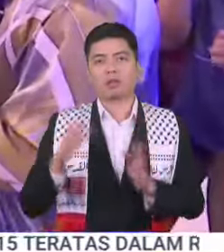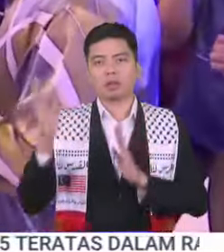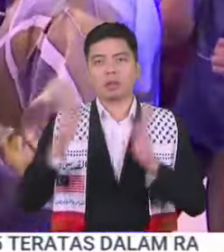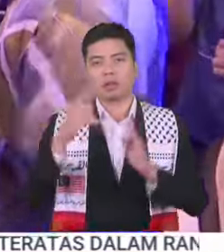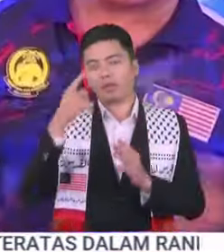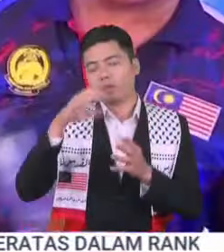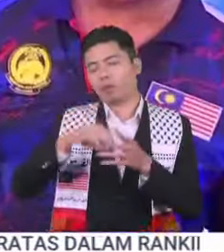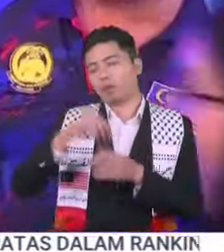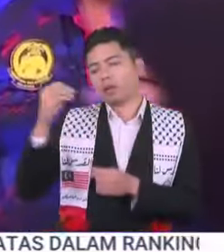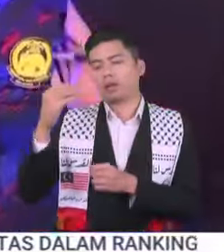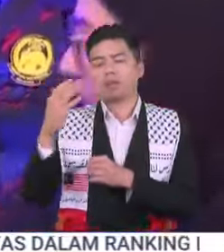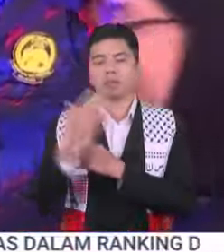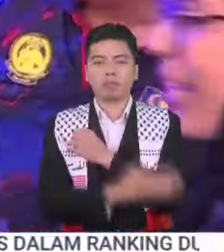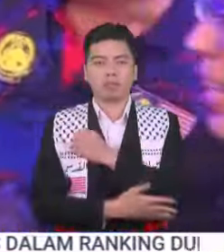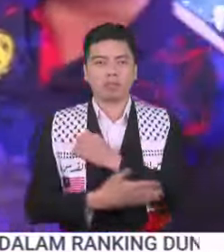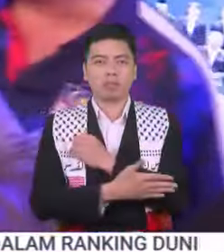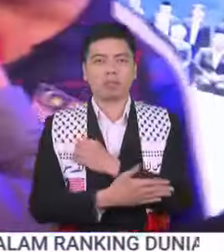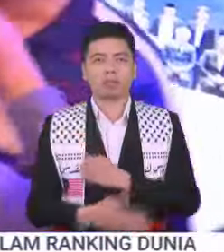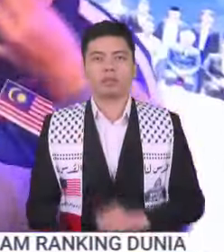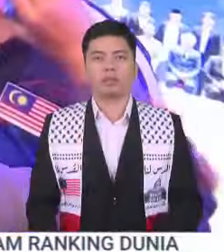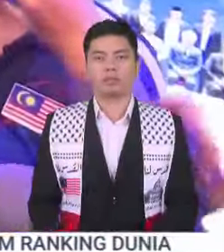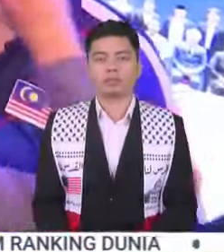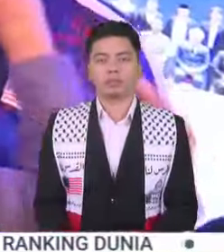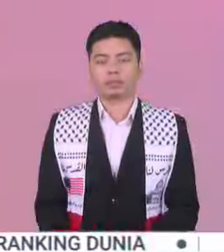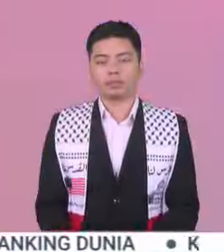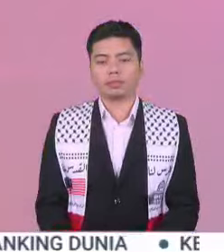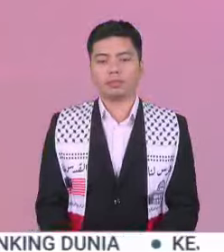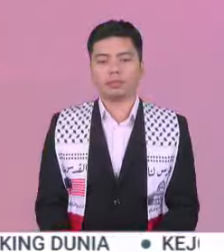di luar negara.